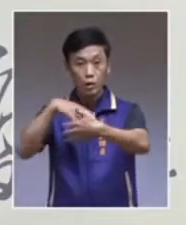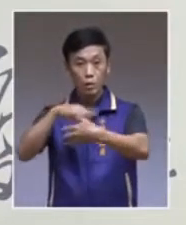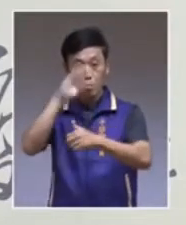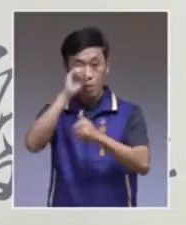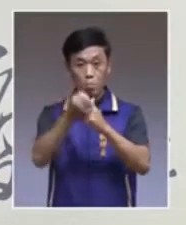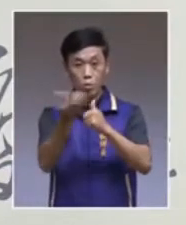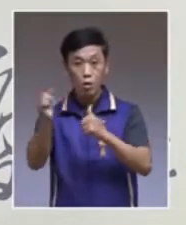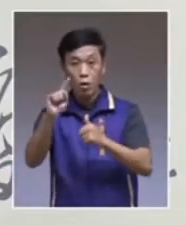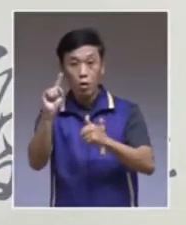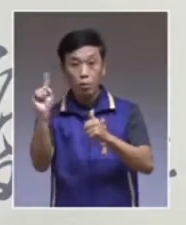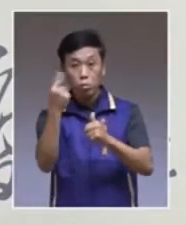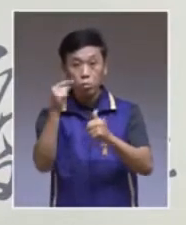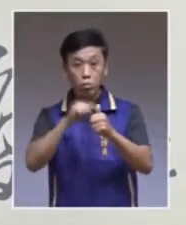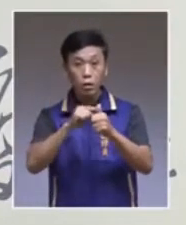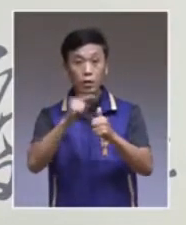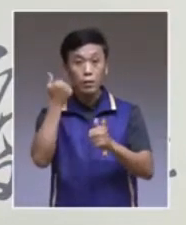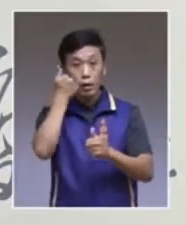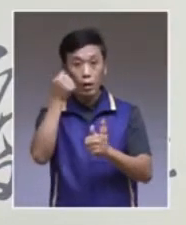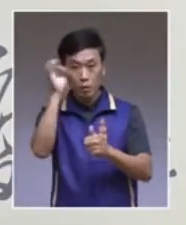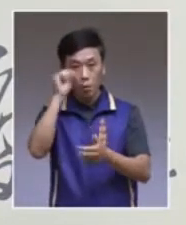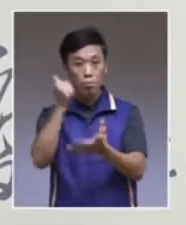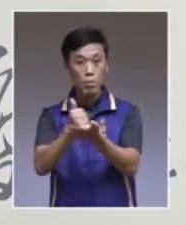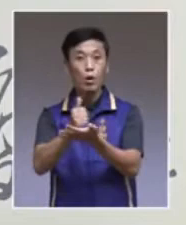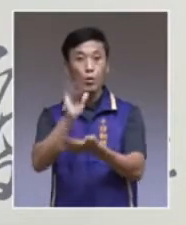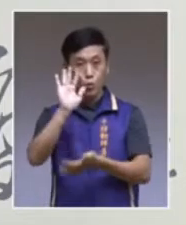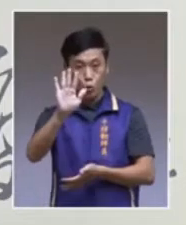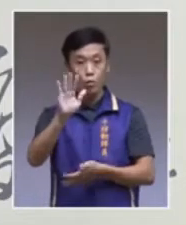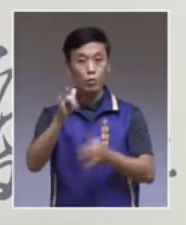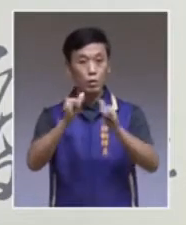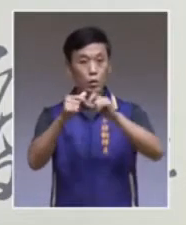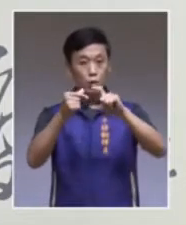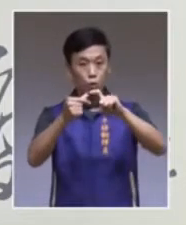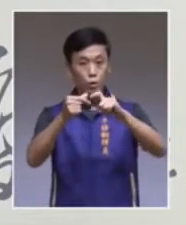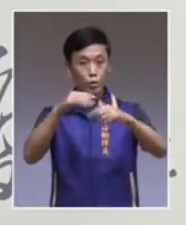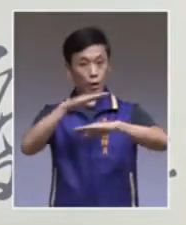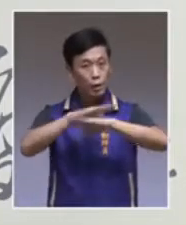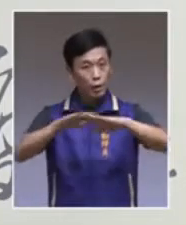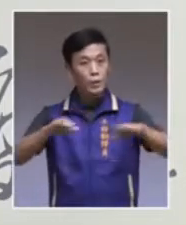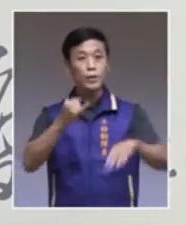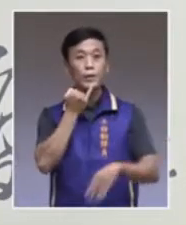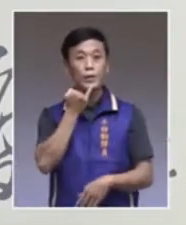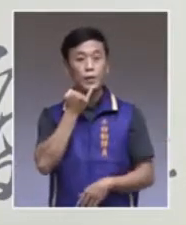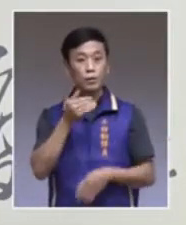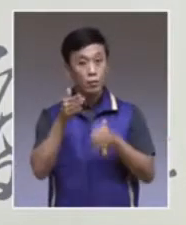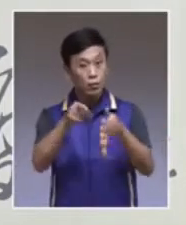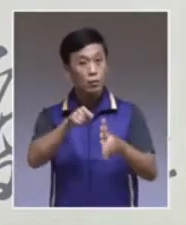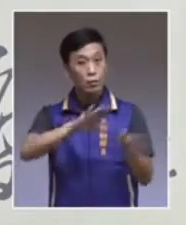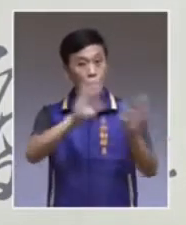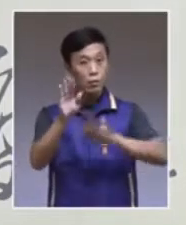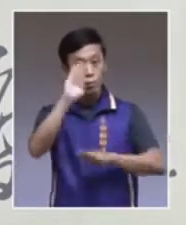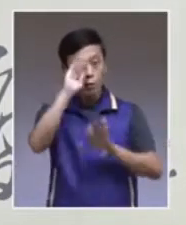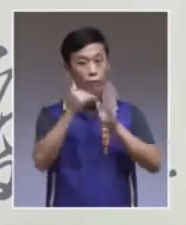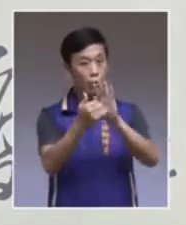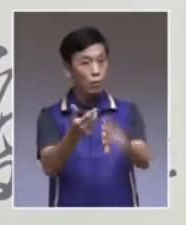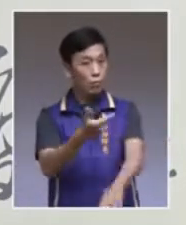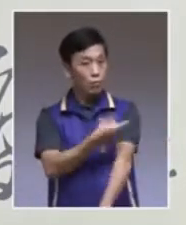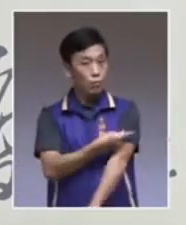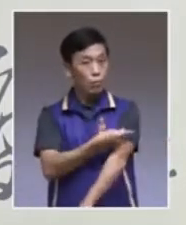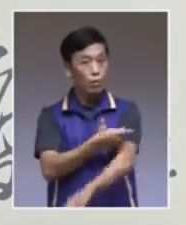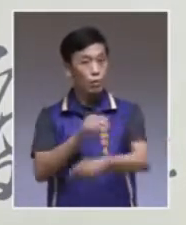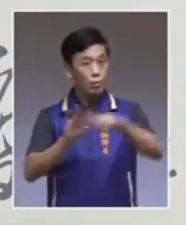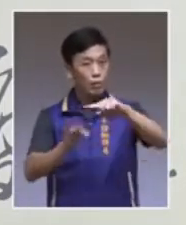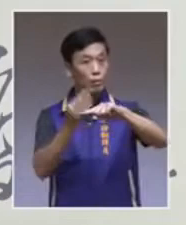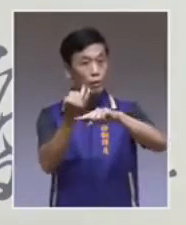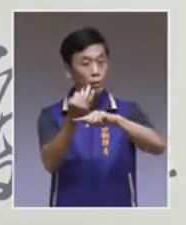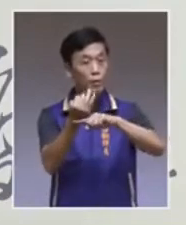那我们的社区我们就可以保持安全。所以从这个角度来看，我们现在的疫苗的施打率